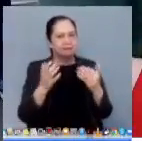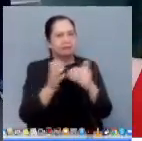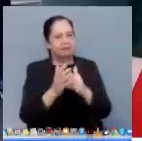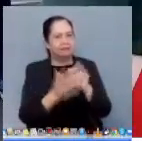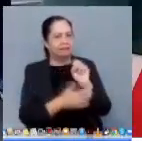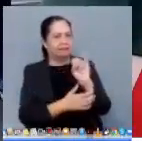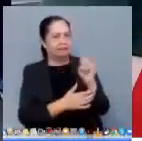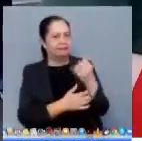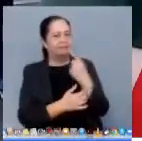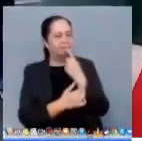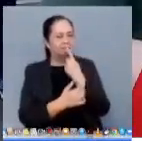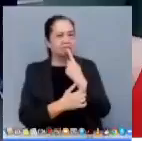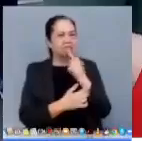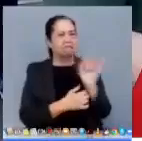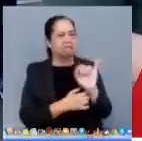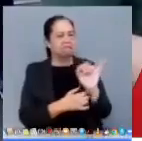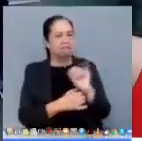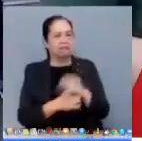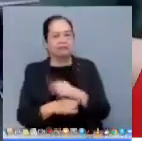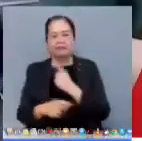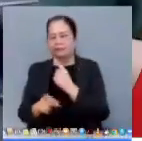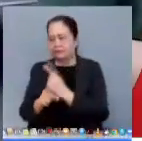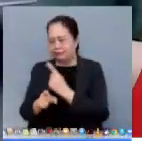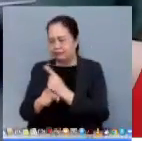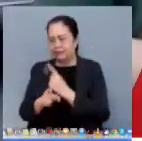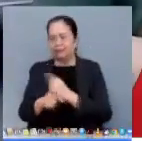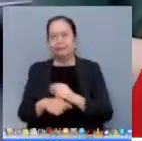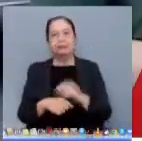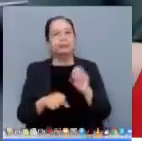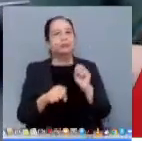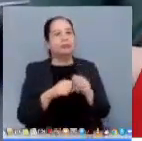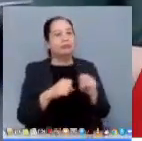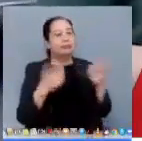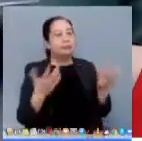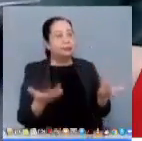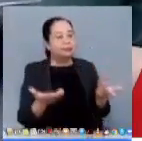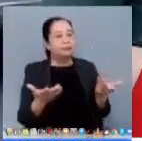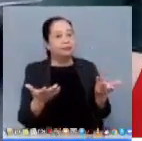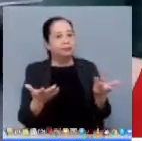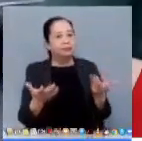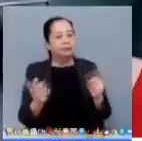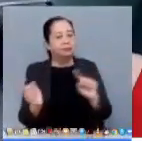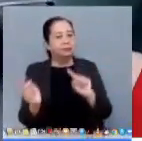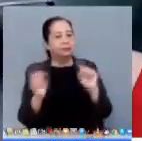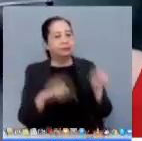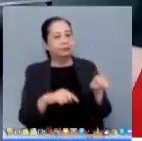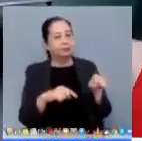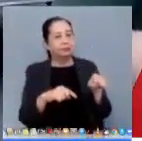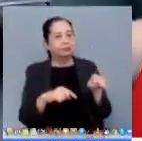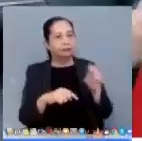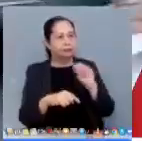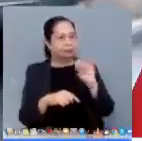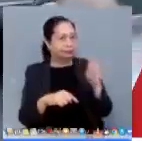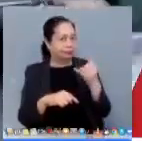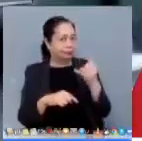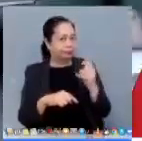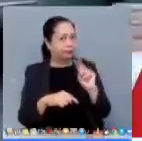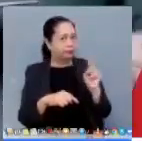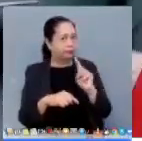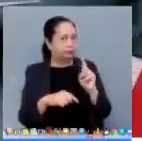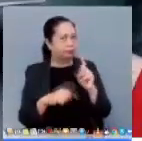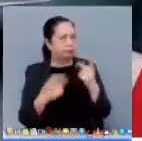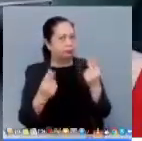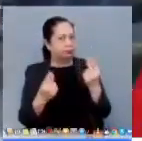sinasabi nila. Tama po, so, yan. Okay, so ito pong punta ho ng mga taga-San Juan dito, ano po ang inyong pong